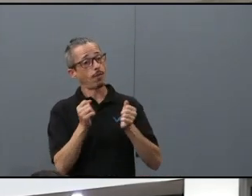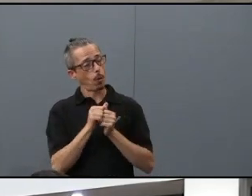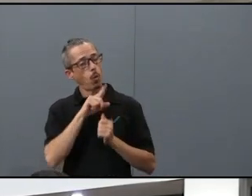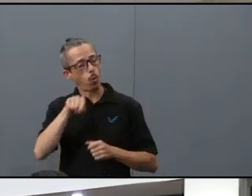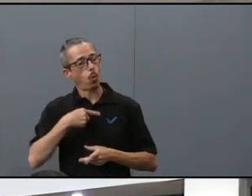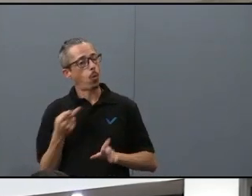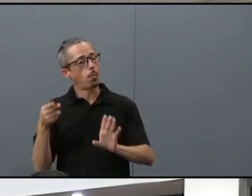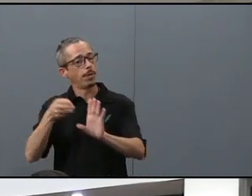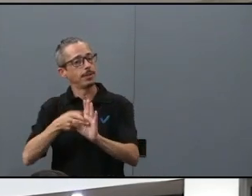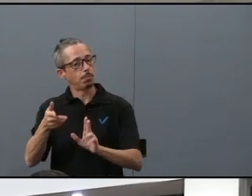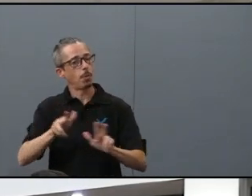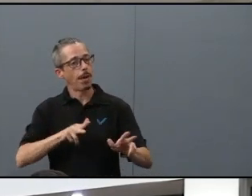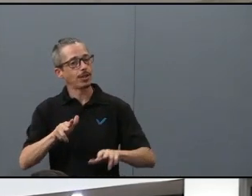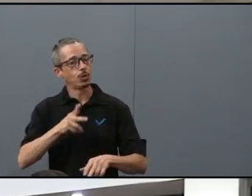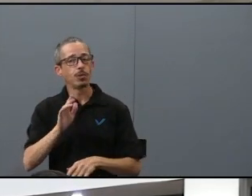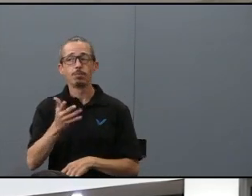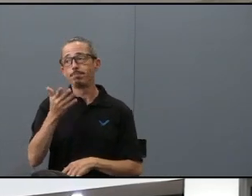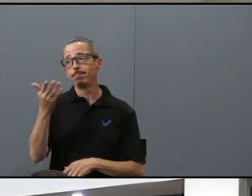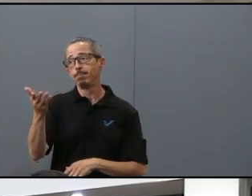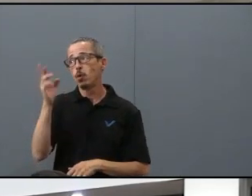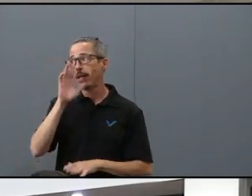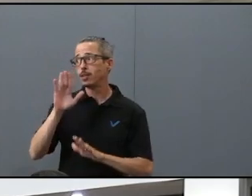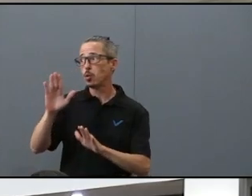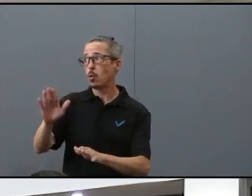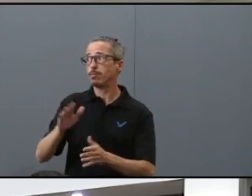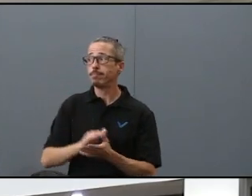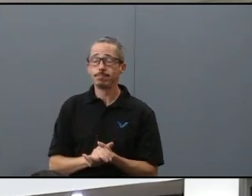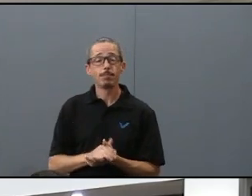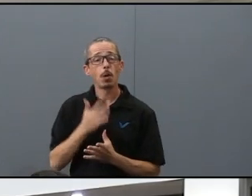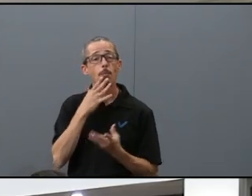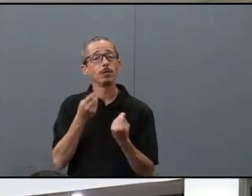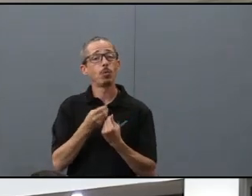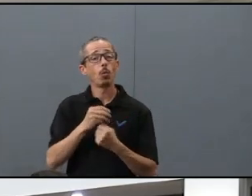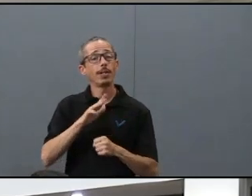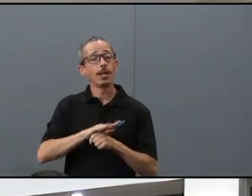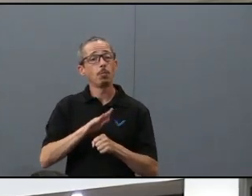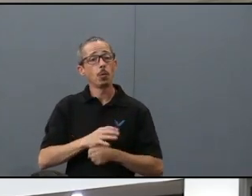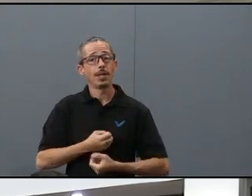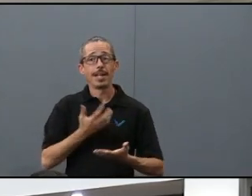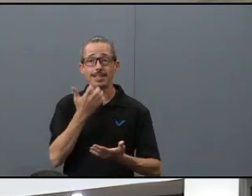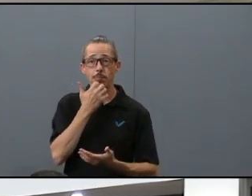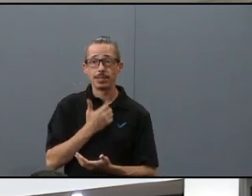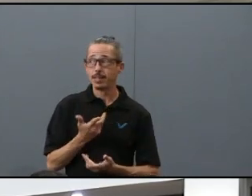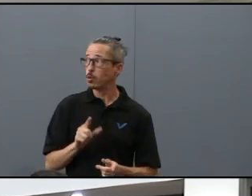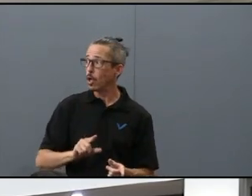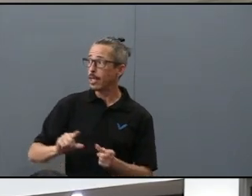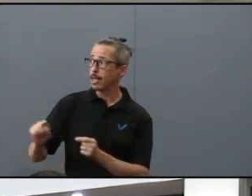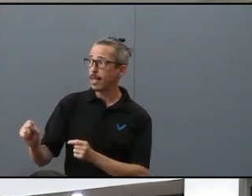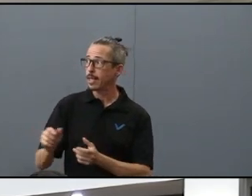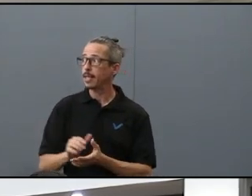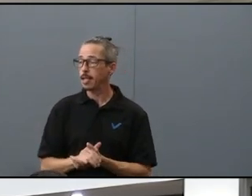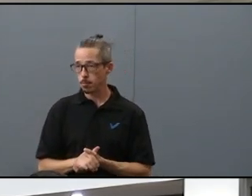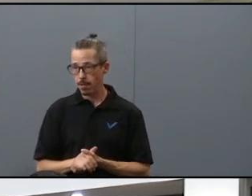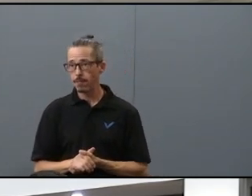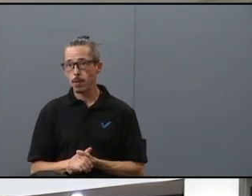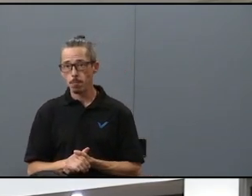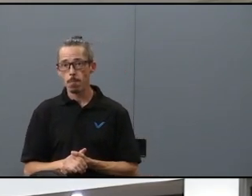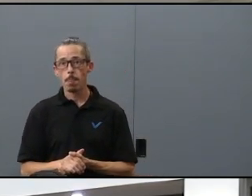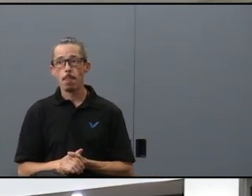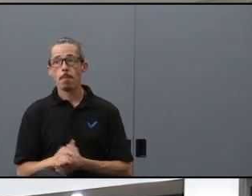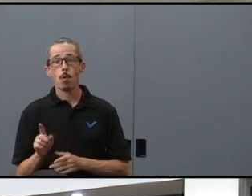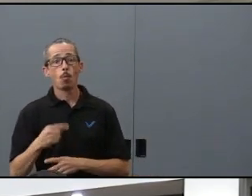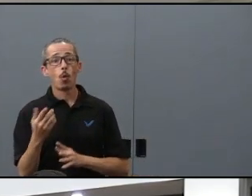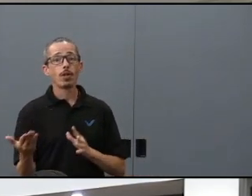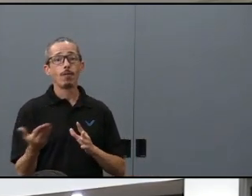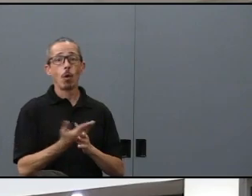pour cette belle grande cause merci beaucoup pour pour ton témoignage très apprécié merci euh prochaine